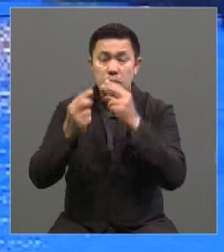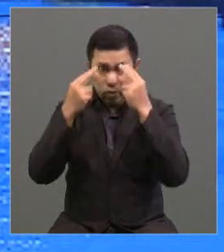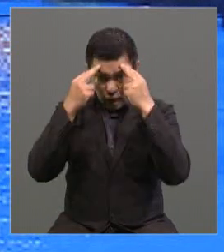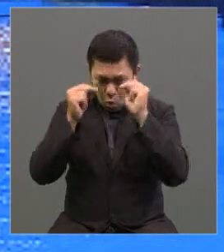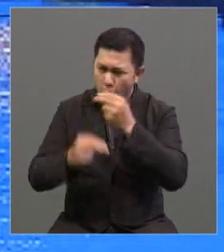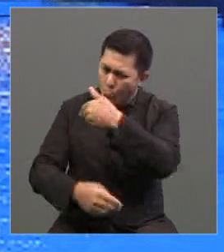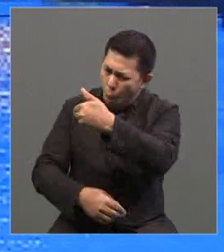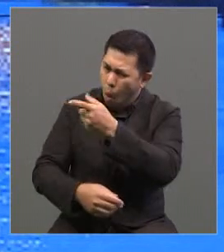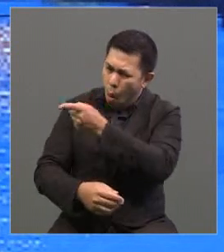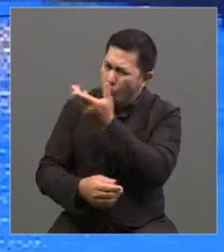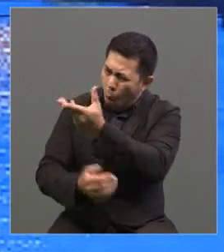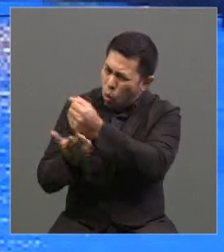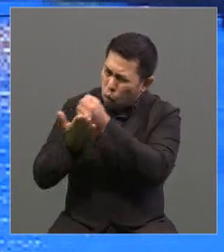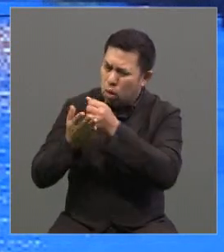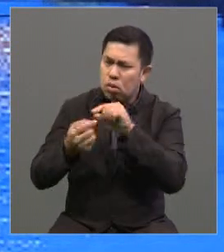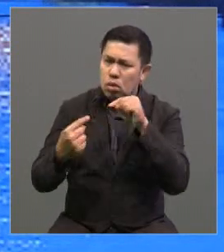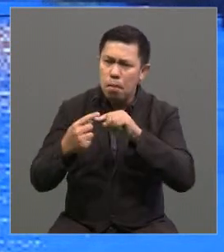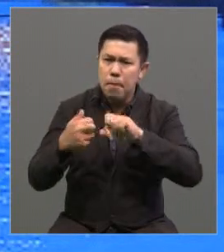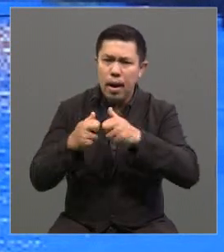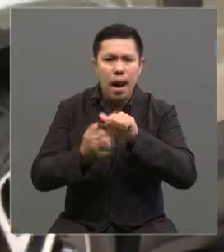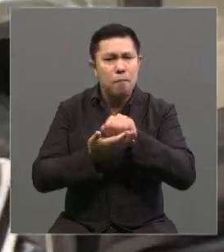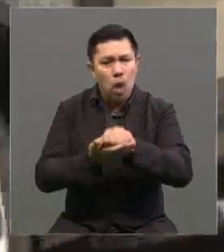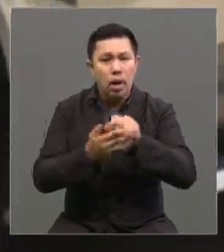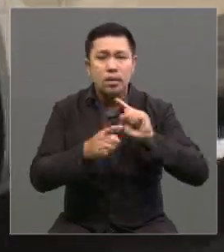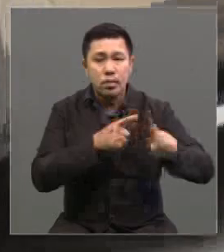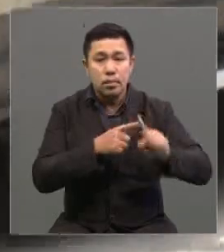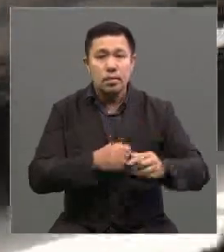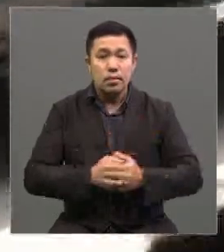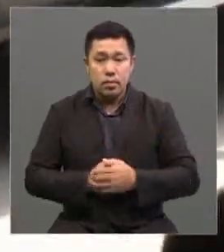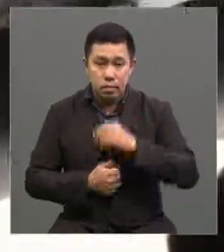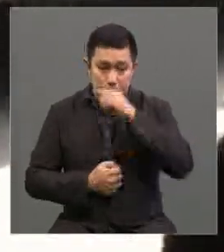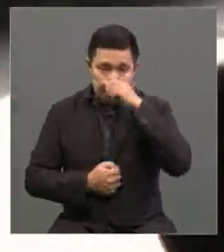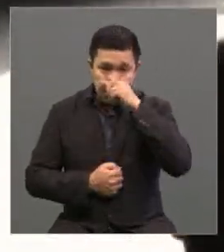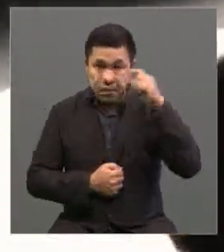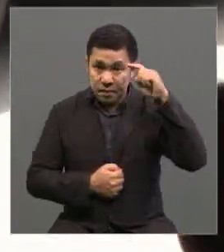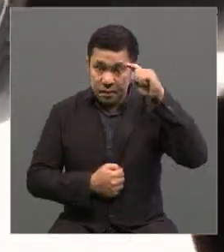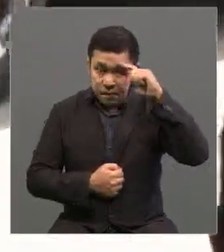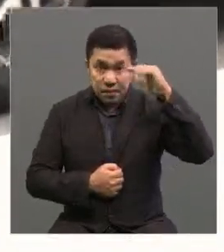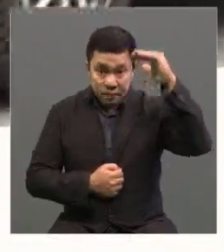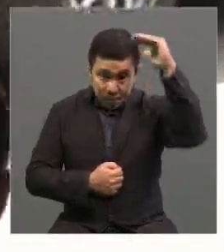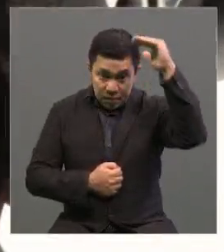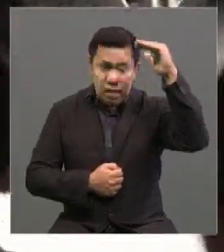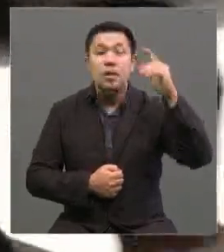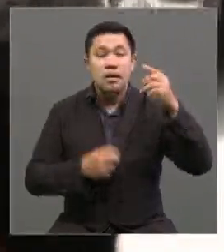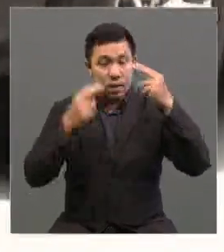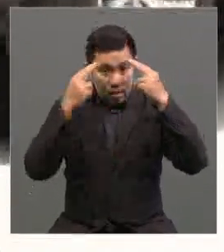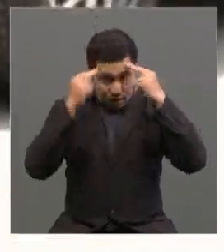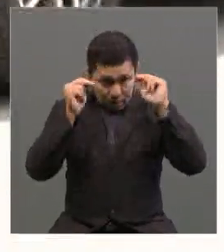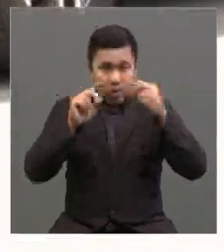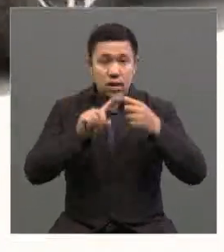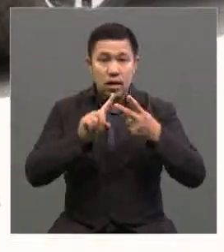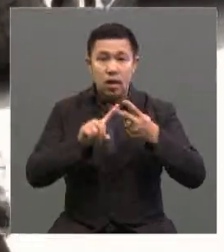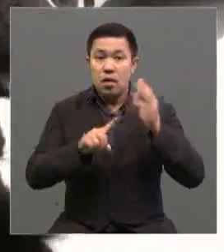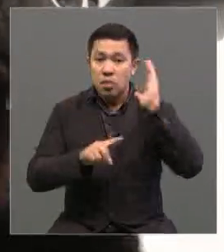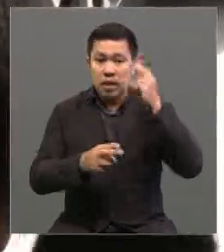ให้ช่วยแก้ไขปัญหาในการให้บริการค่ะซึ่งนายเศรษฐาทวีสินนายกรัฐมนตรีพร้อมด้วยน